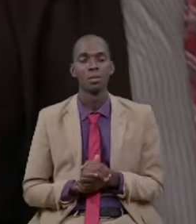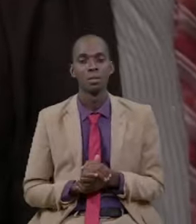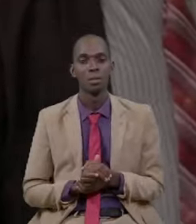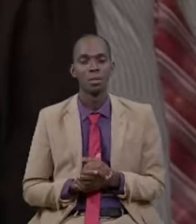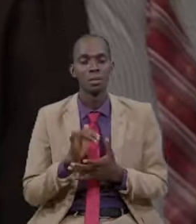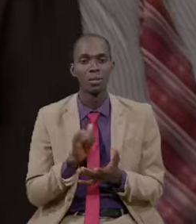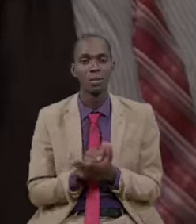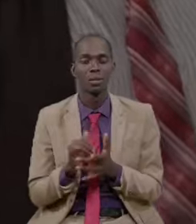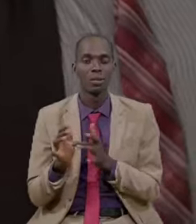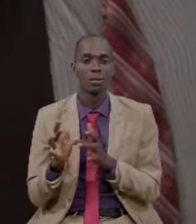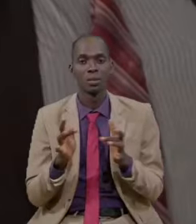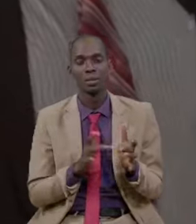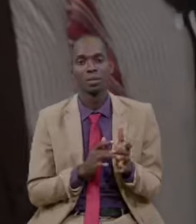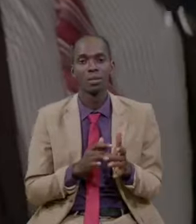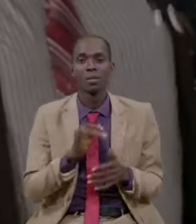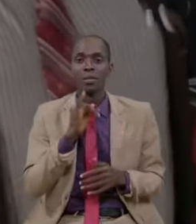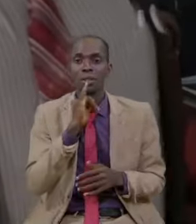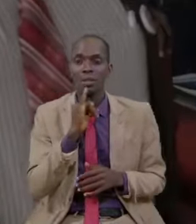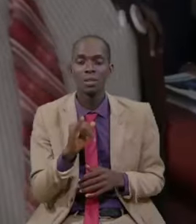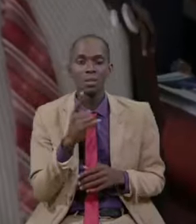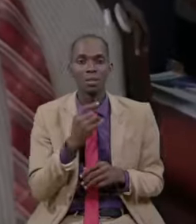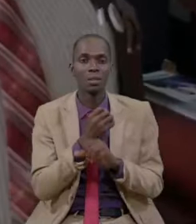et dis-leur que Jésus est le Sauveur,